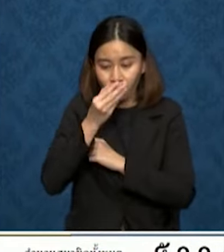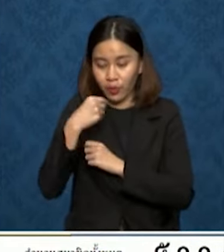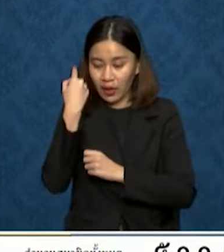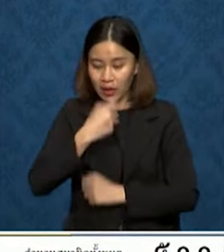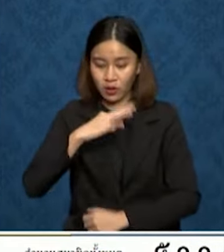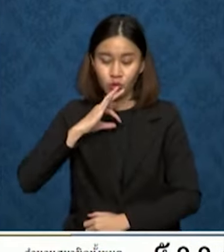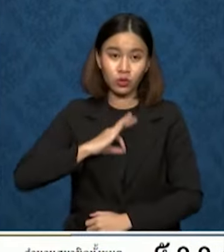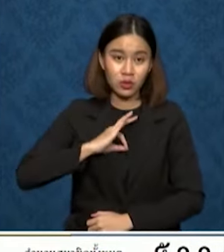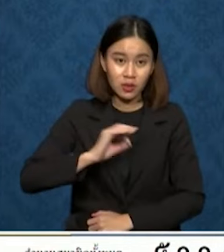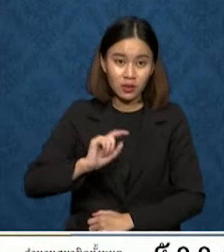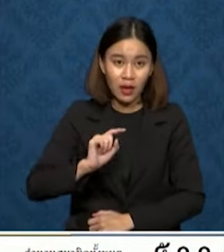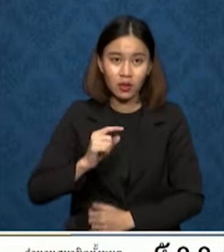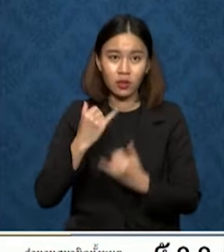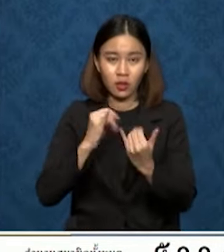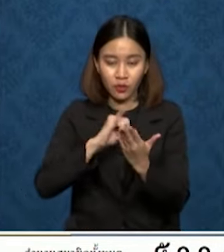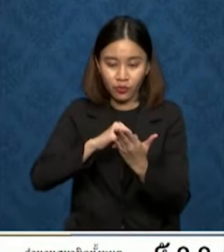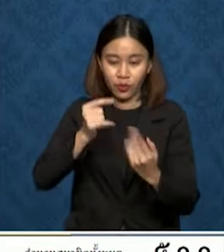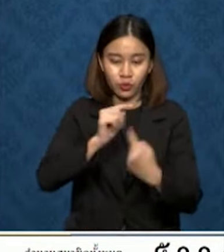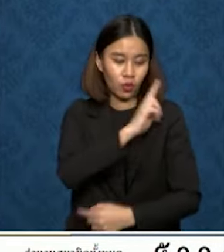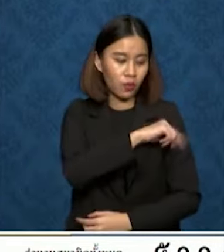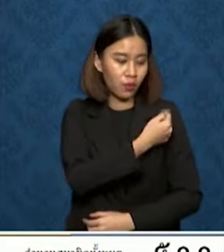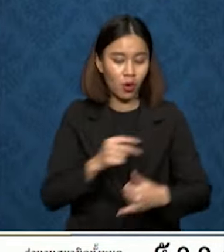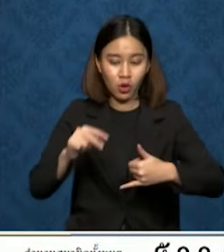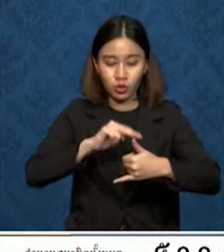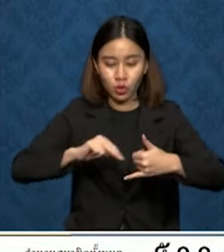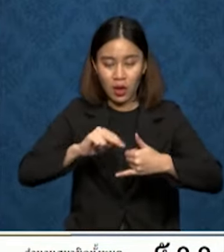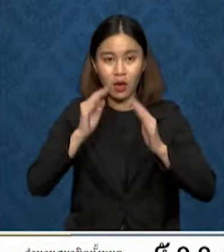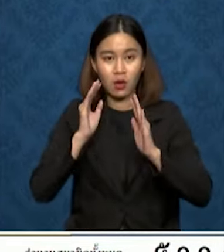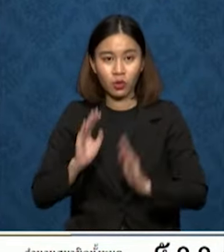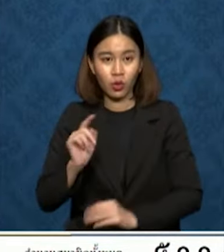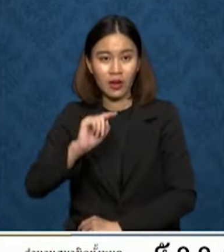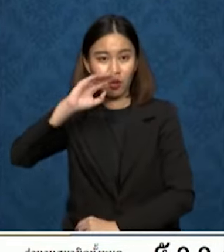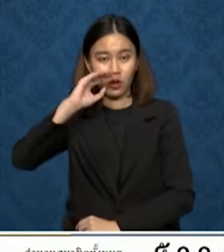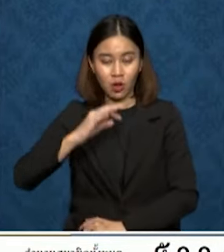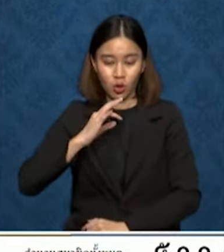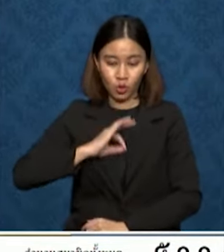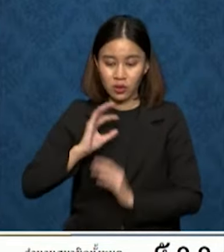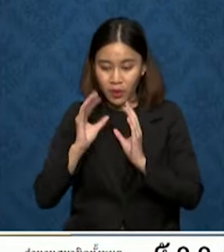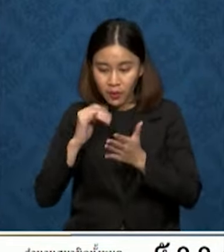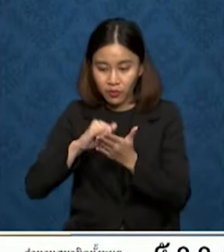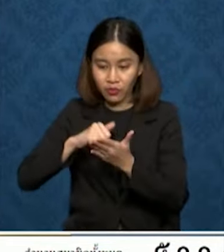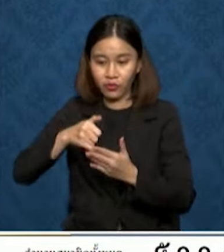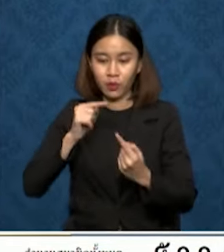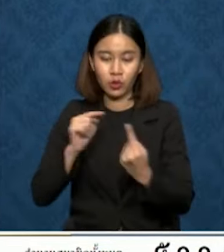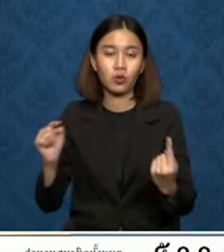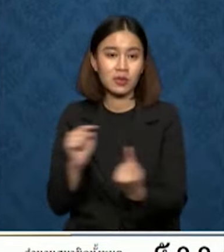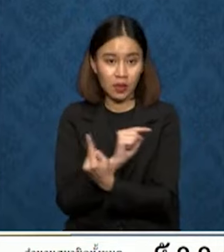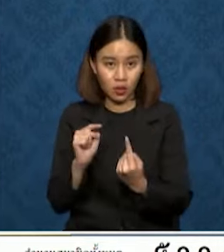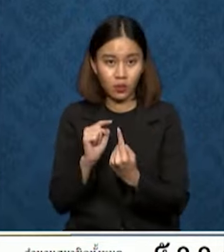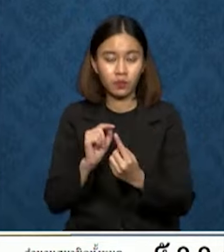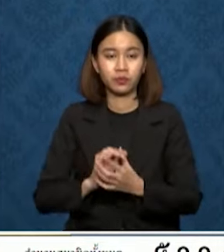มีอาการเราเขาสบบัดทางกแพทยผู้ใช้ที่ไมมีอาการเราเข้สู่การบับัดฟืนฟทางสังคม